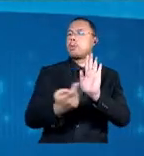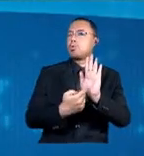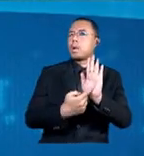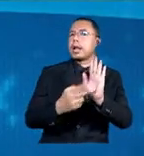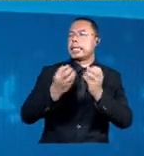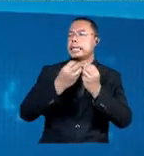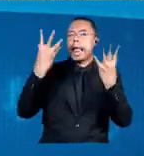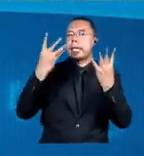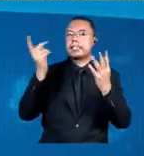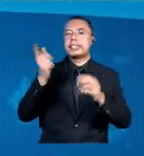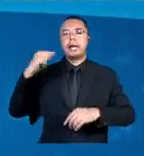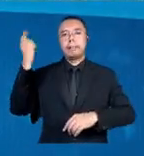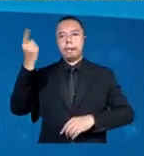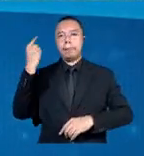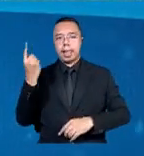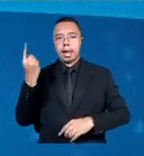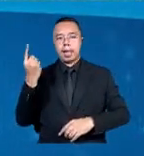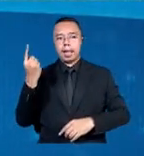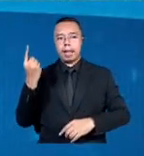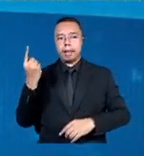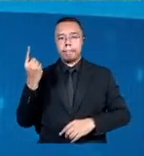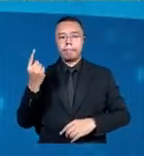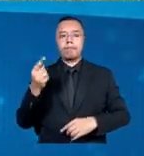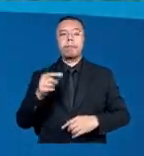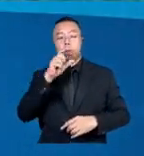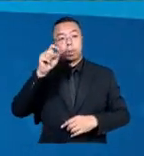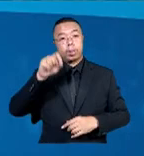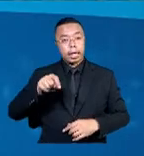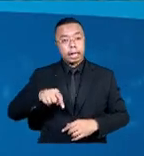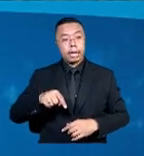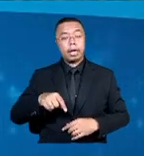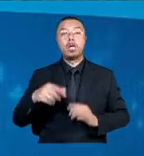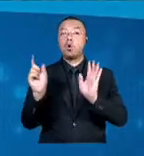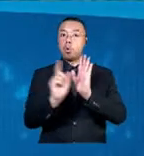yang pasti dari pemerintah. Maka dari itu